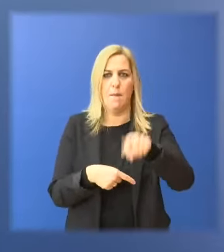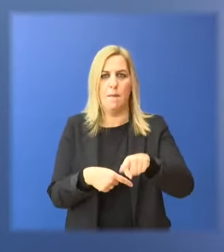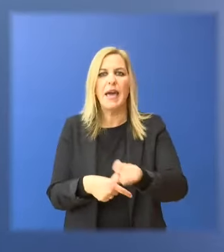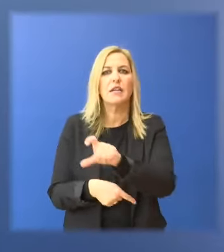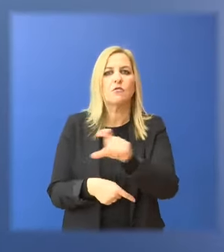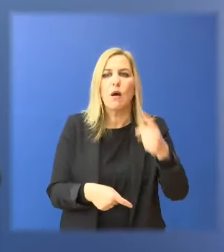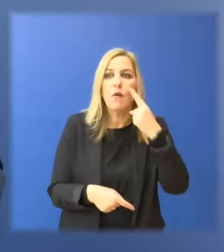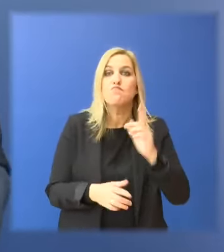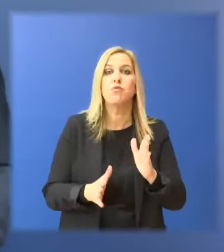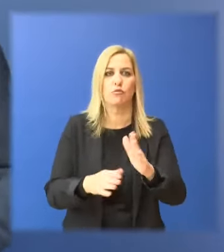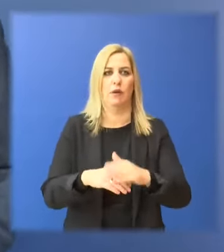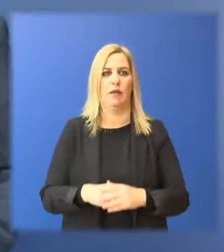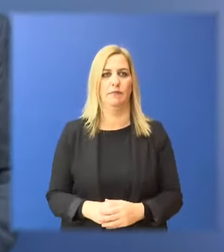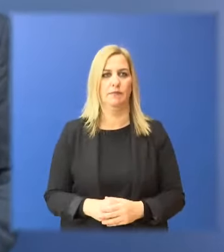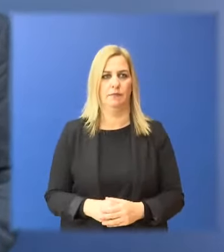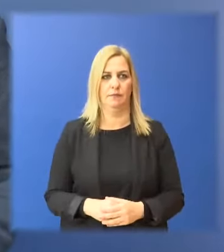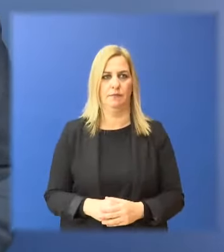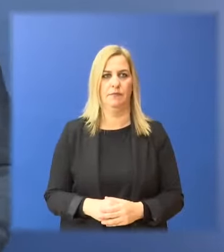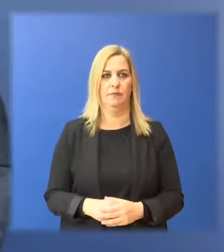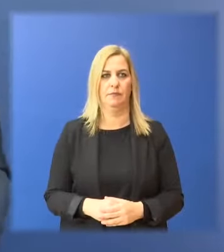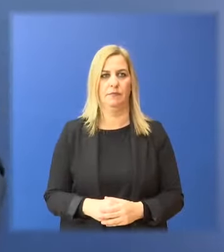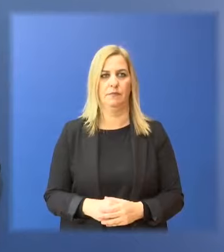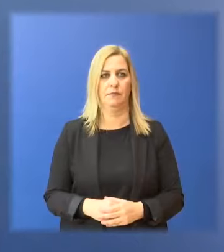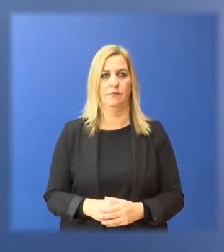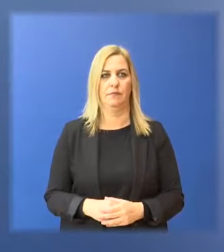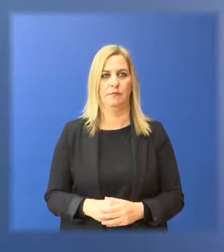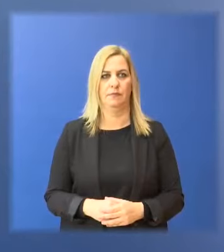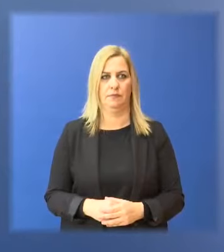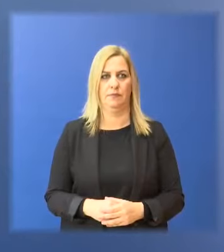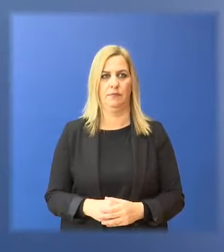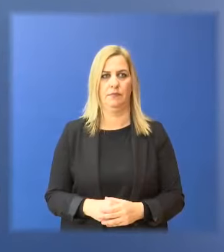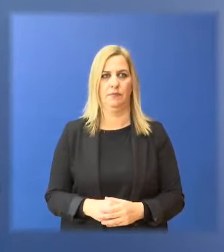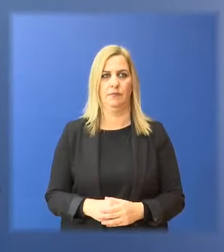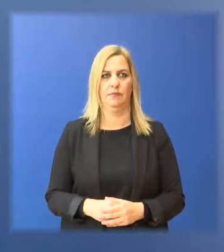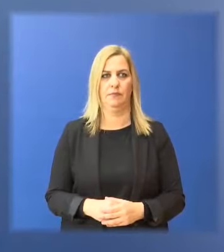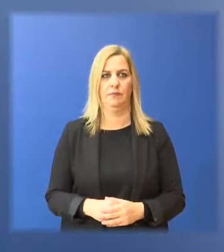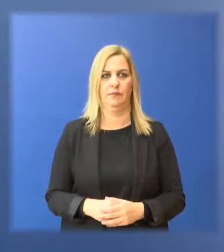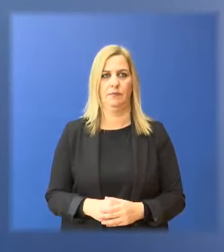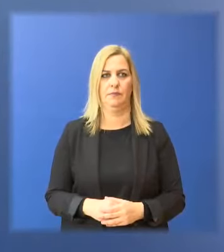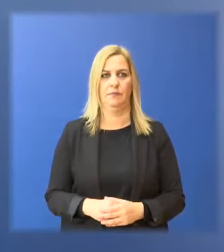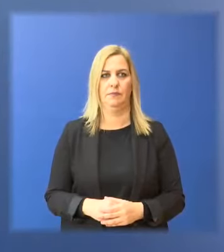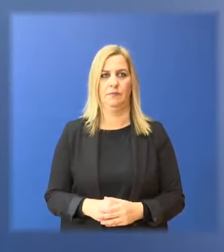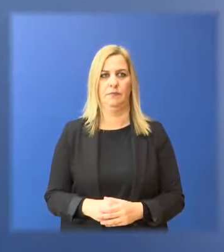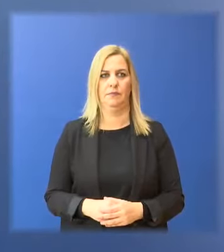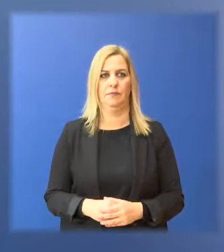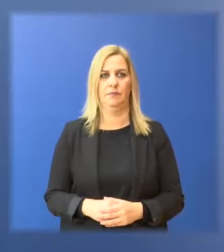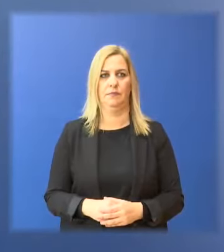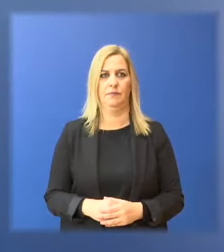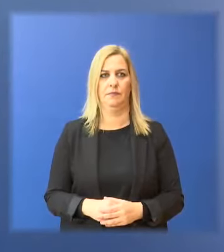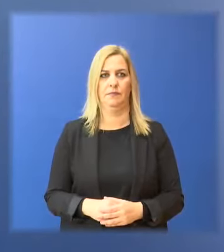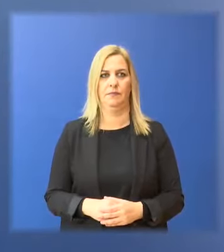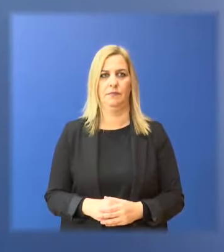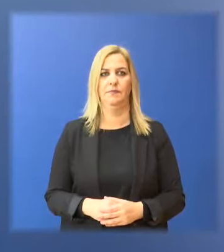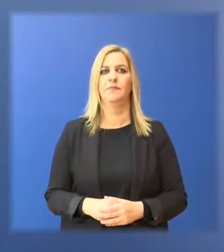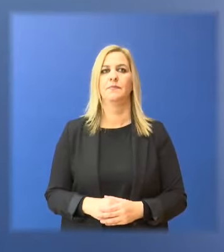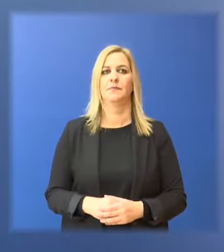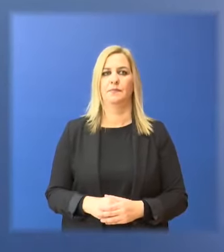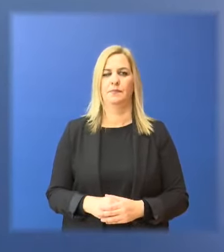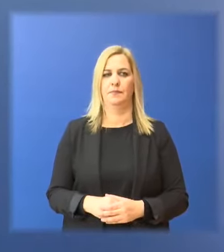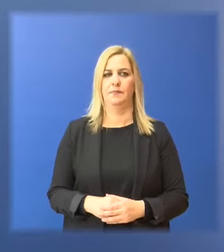και εβδομάδες πώς θα πάει. Πάμε με τη σειρά. Ελάτε. Καλησπέρα. Κάνω όλοι από μια ερώτηση και μετά.